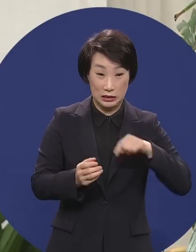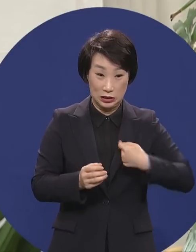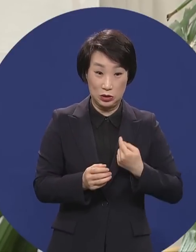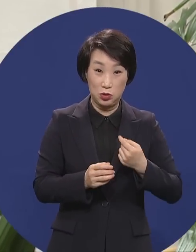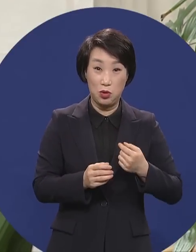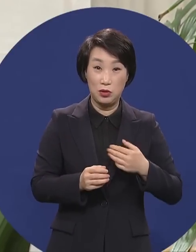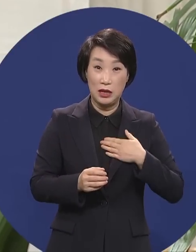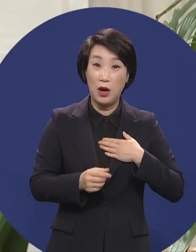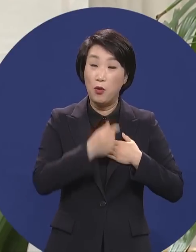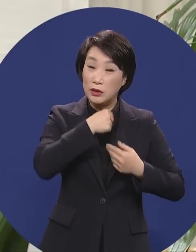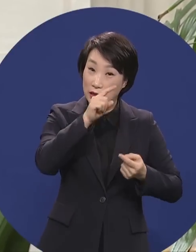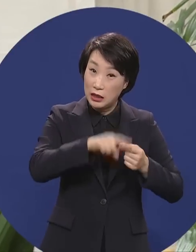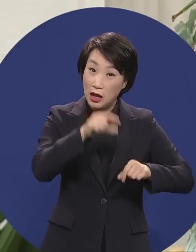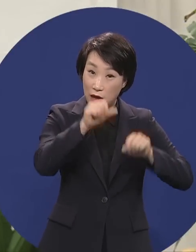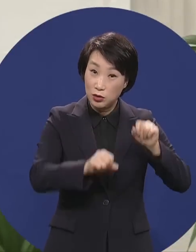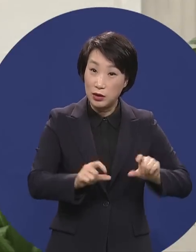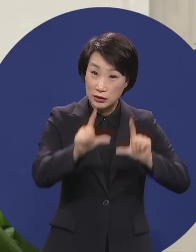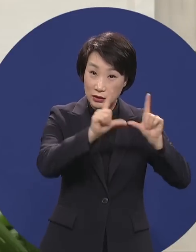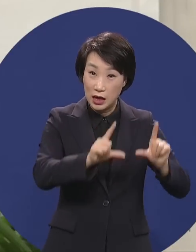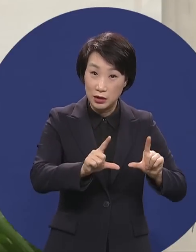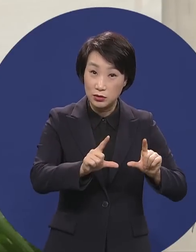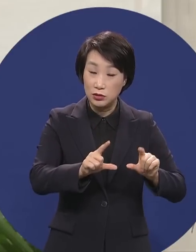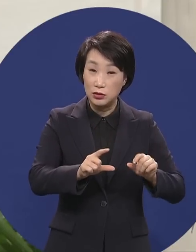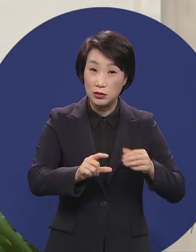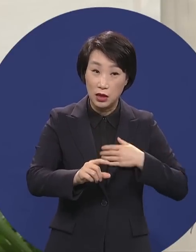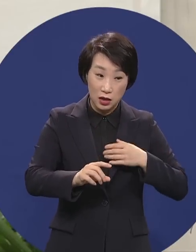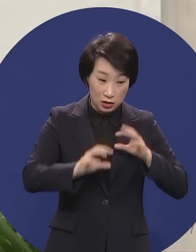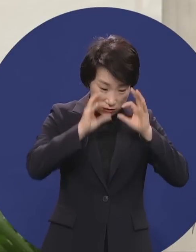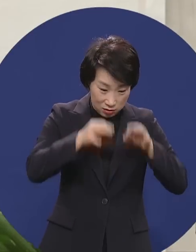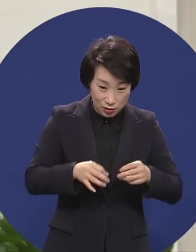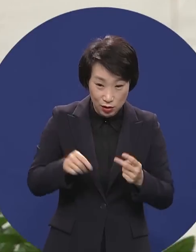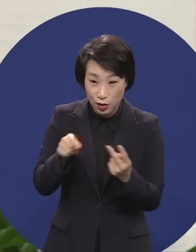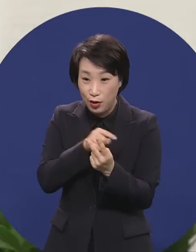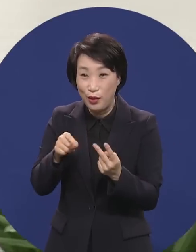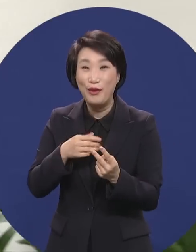스스로 자행자제하며 살고 있느냐